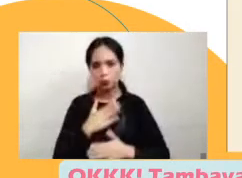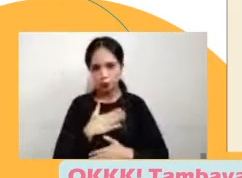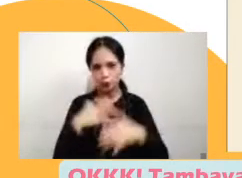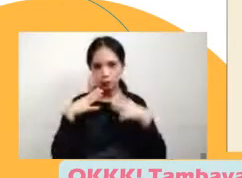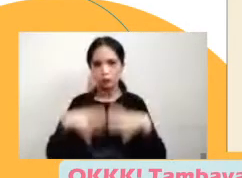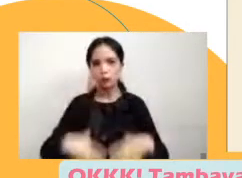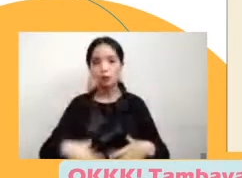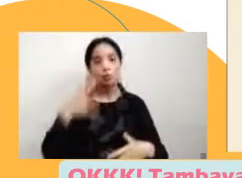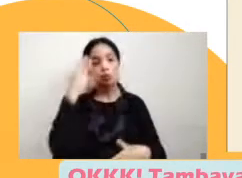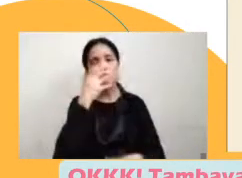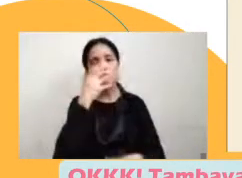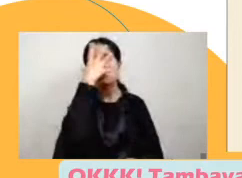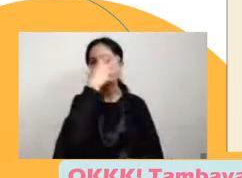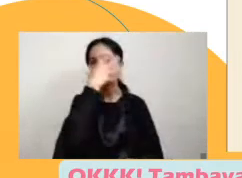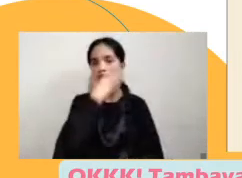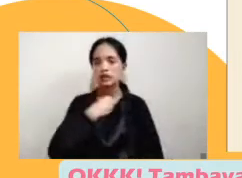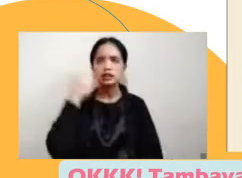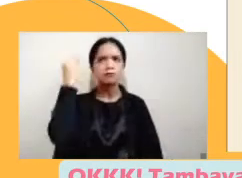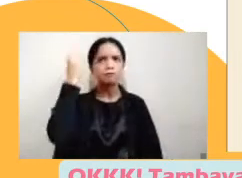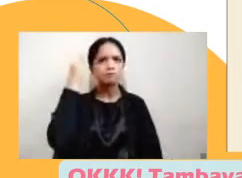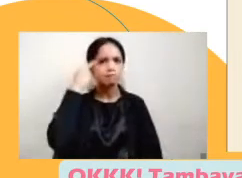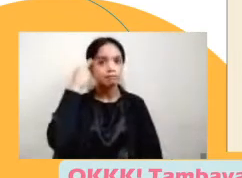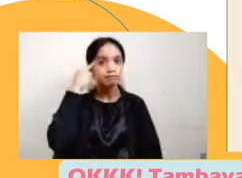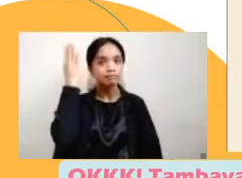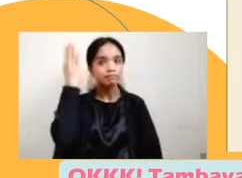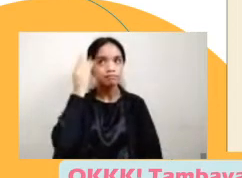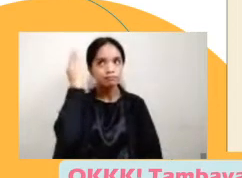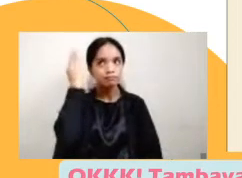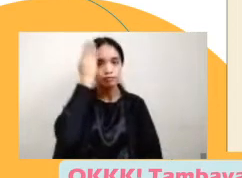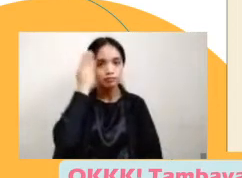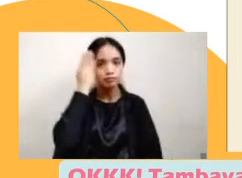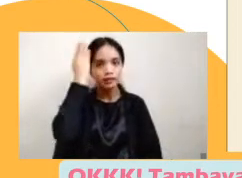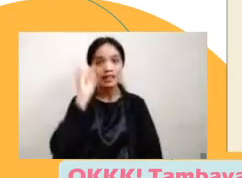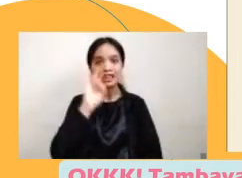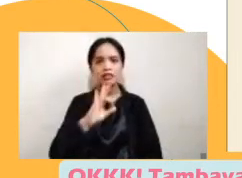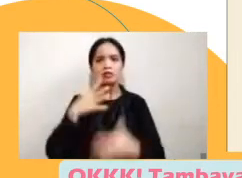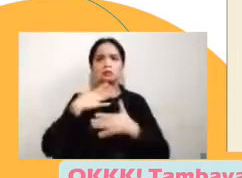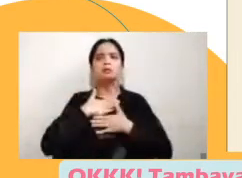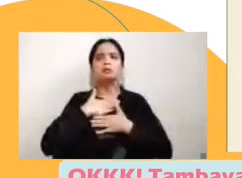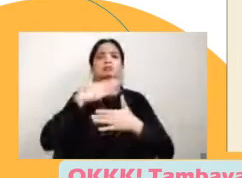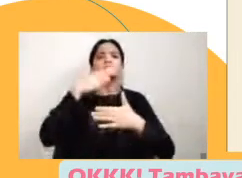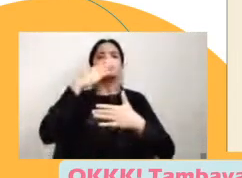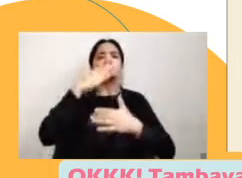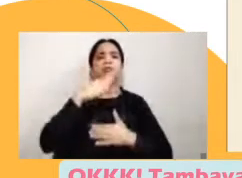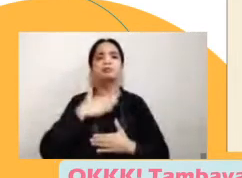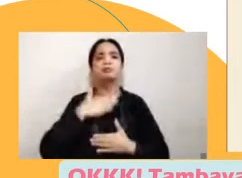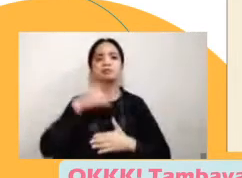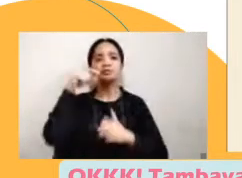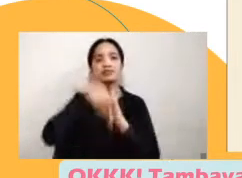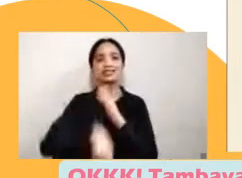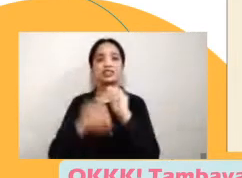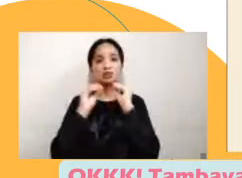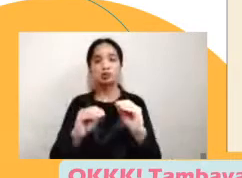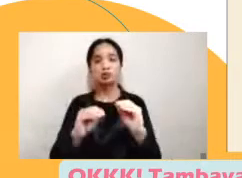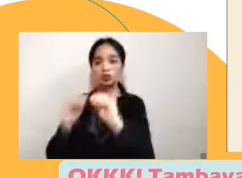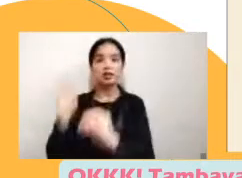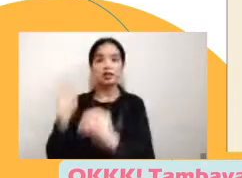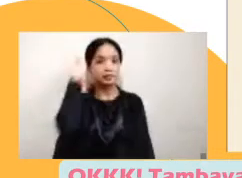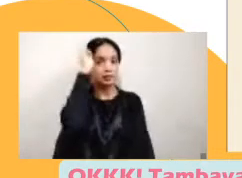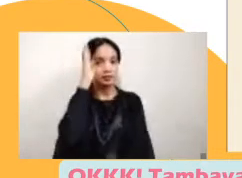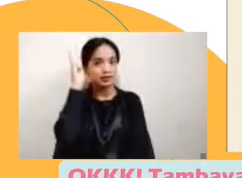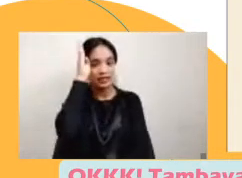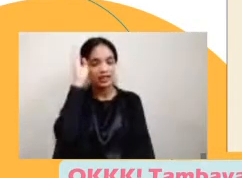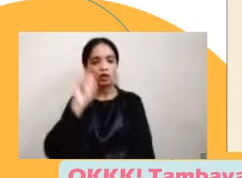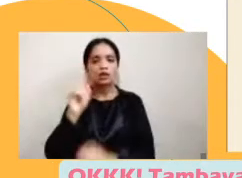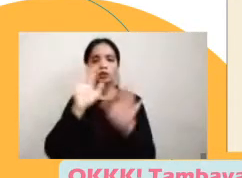no? Dahil maganda yan sa ating brain, no? Kapag tayo ay humihinga ng malalim, tinuturuan natin yung ating brain na kumalma,